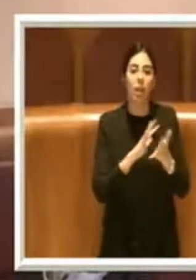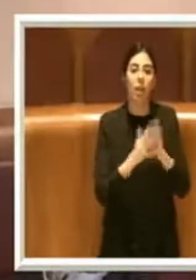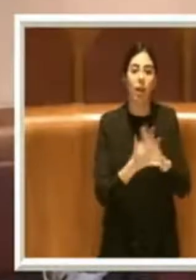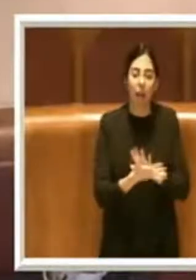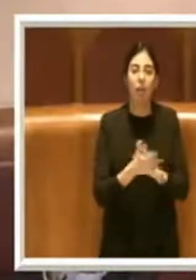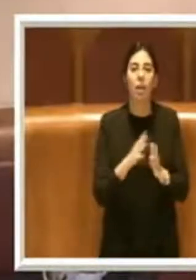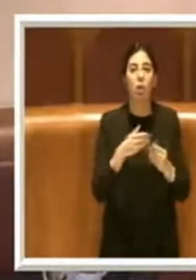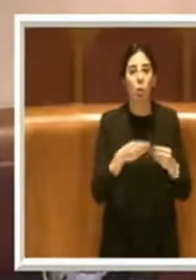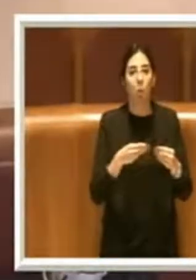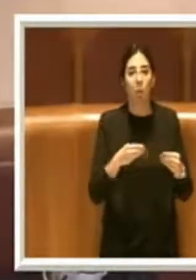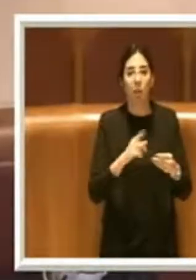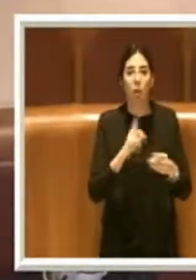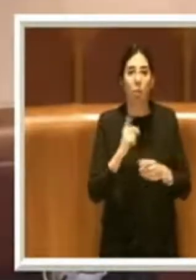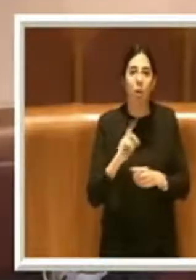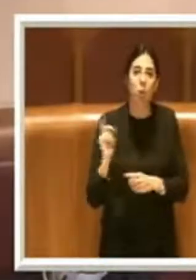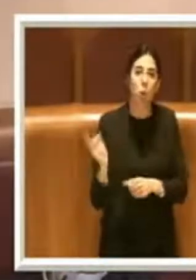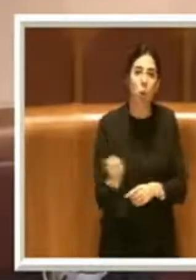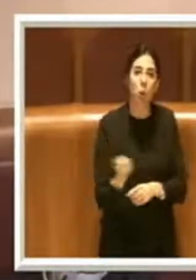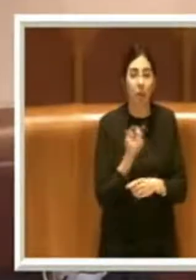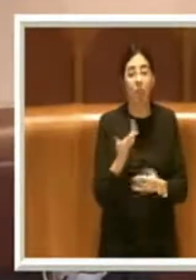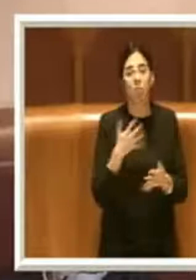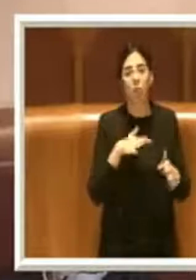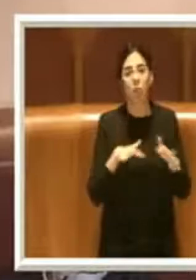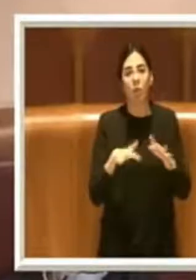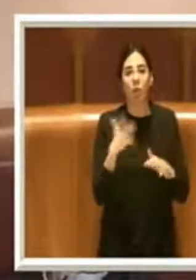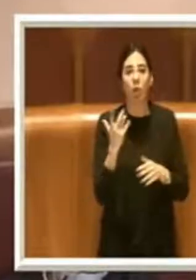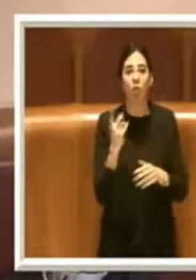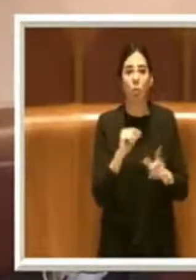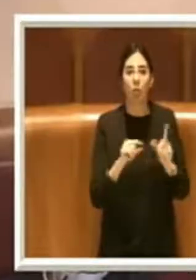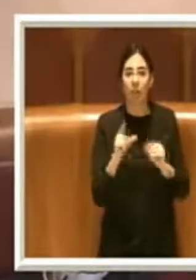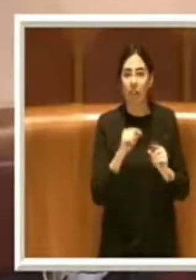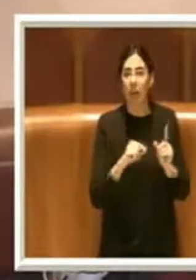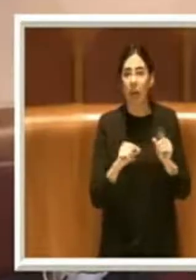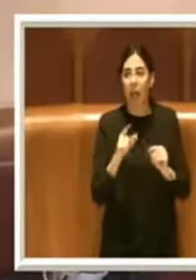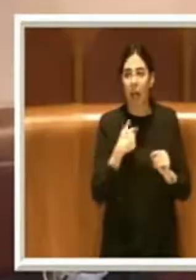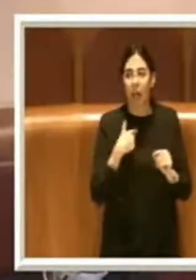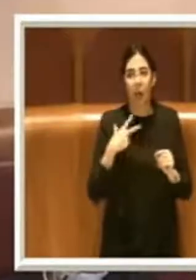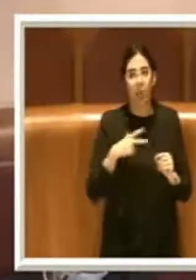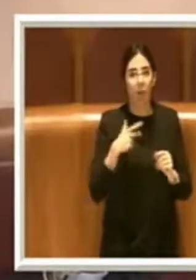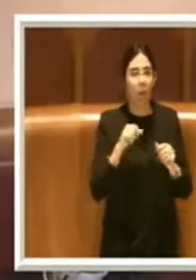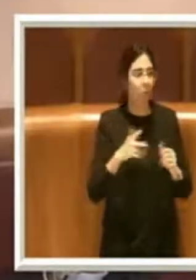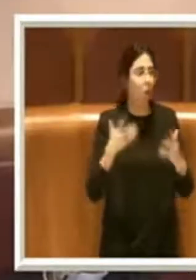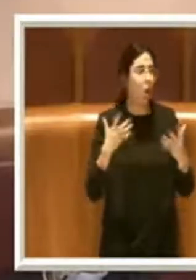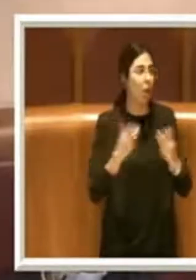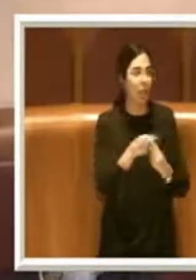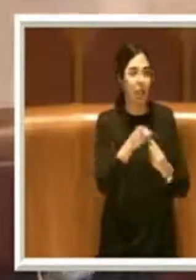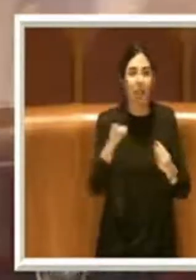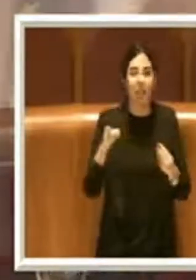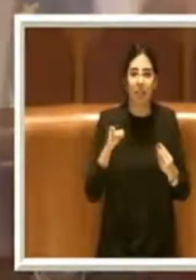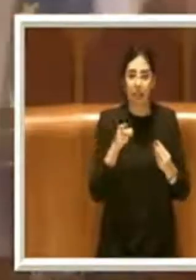il Movimento 5 Stelle abbraccerà, io mi auguro, insieme a tutti i partiti. Grazie.